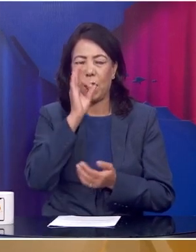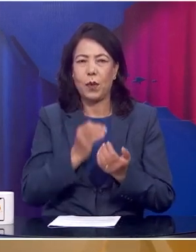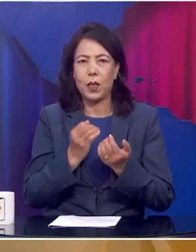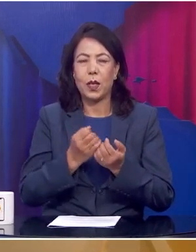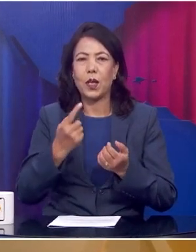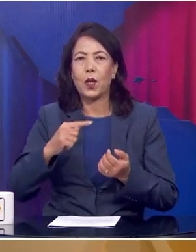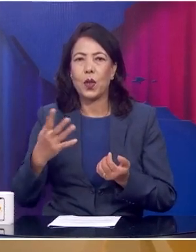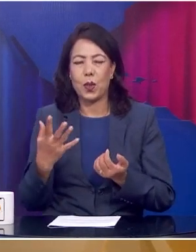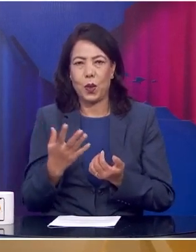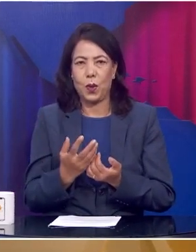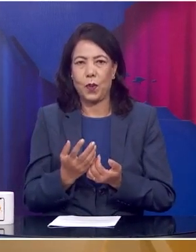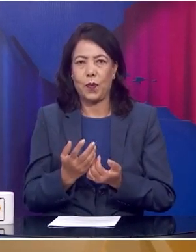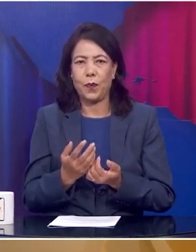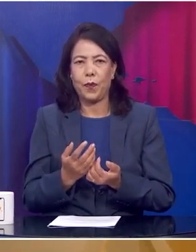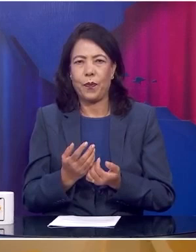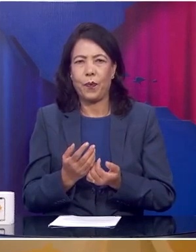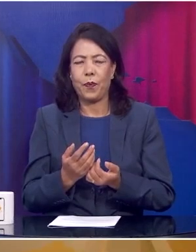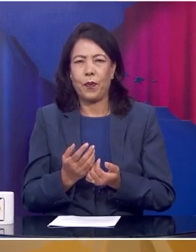गरी